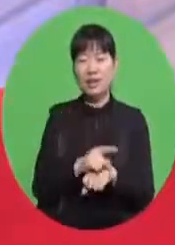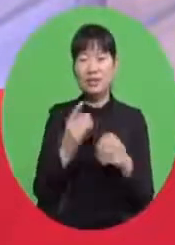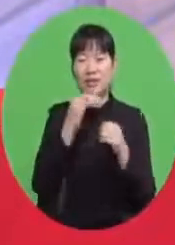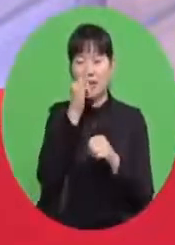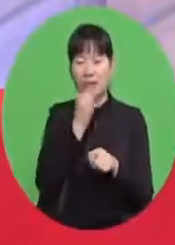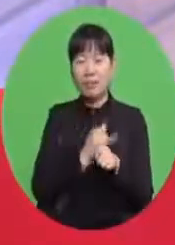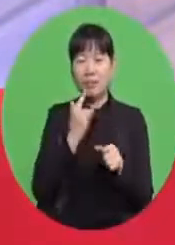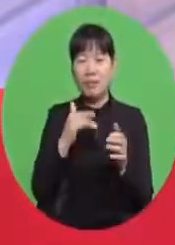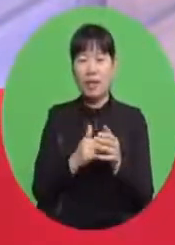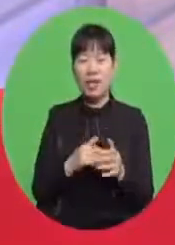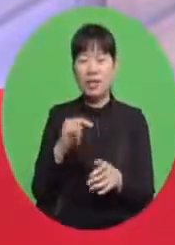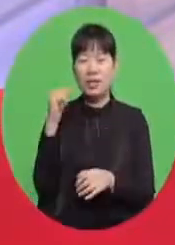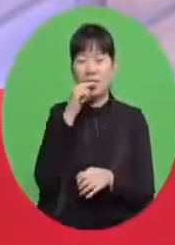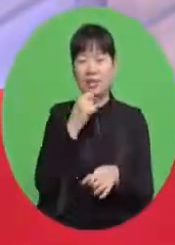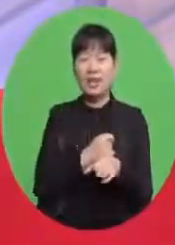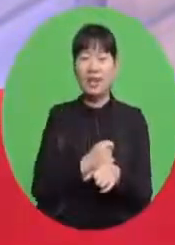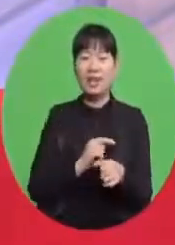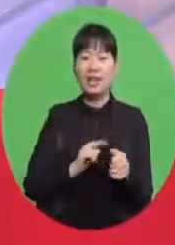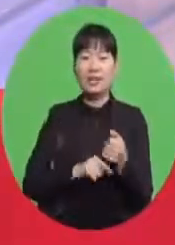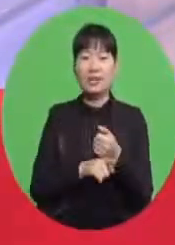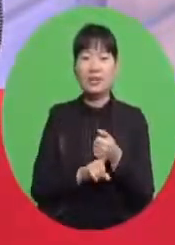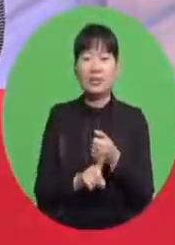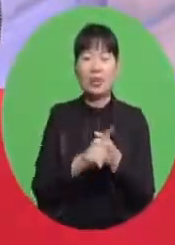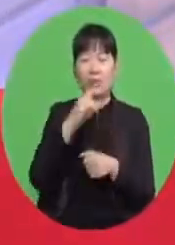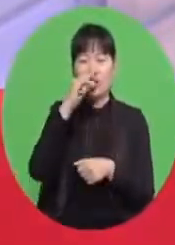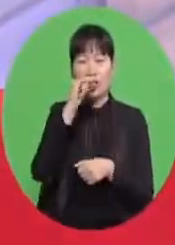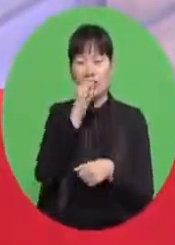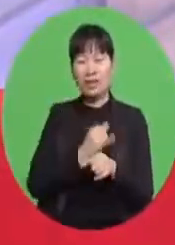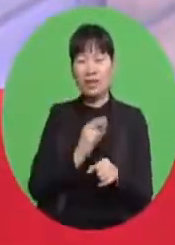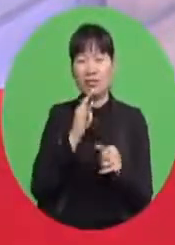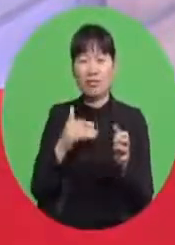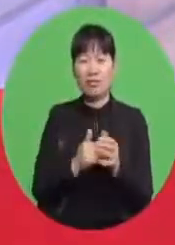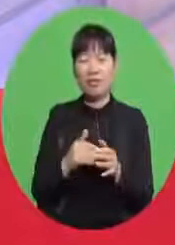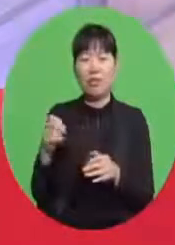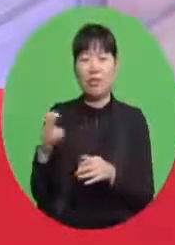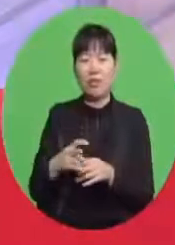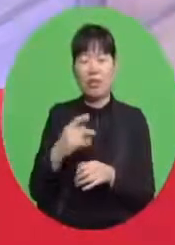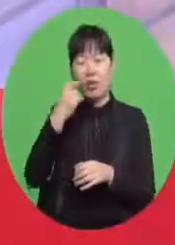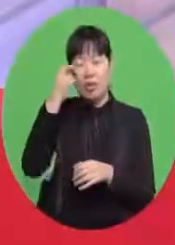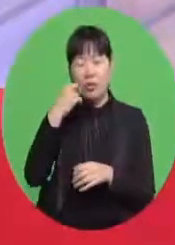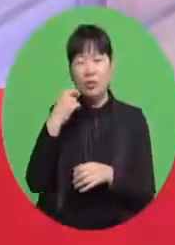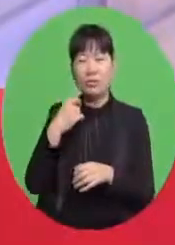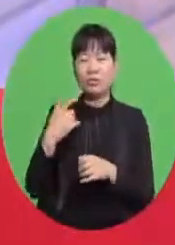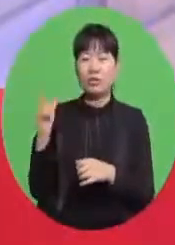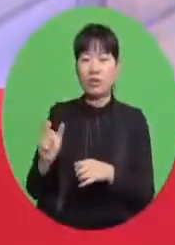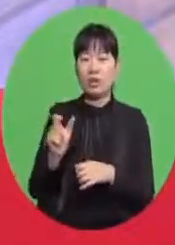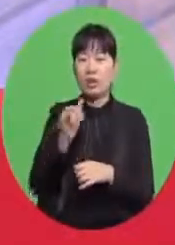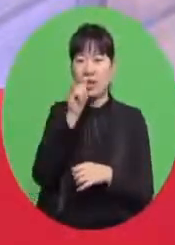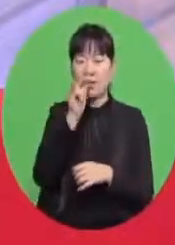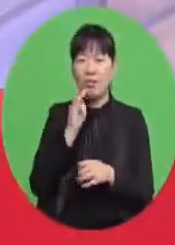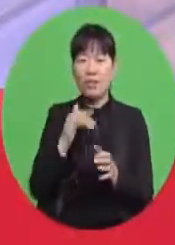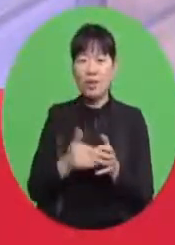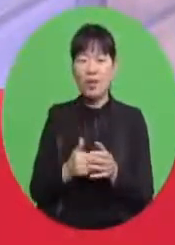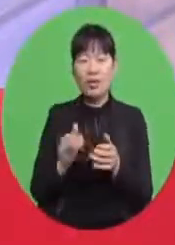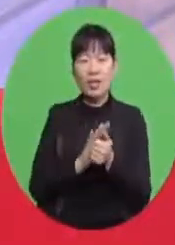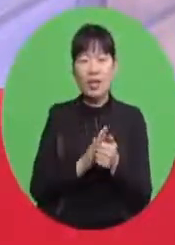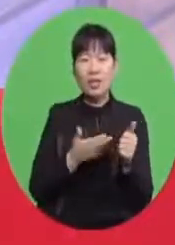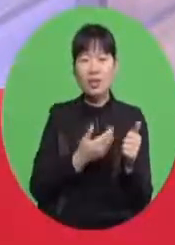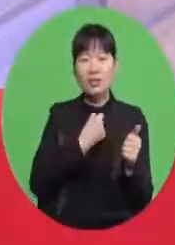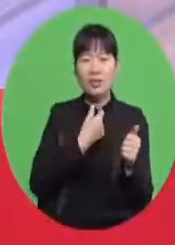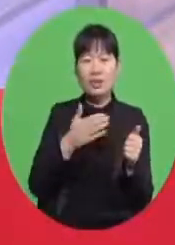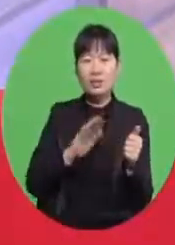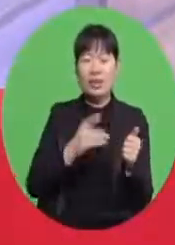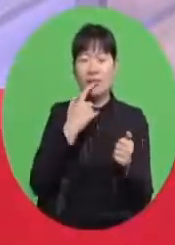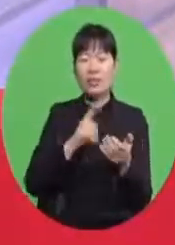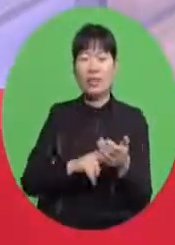많은데 이제 까다로운 기질이라는 게 뭐냐면 참 예민하고 그리고 울음도 되게 세게 울고요. 달래주려고 해도 되게